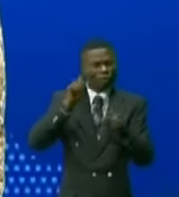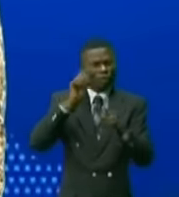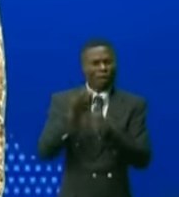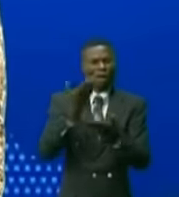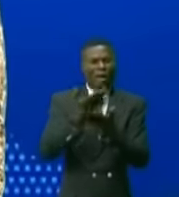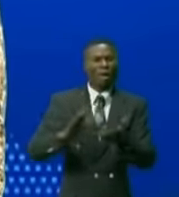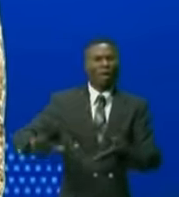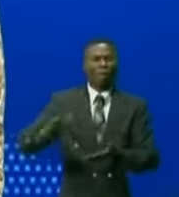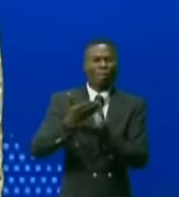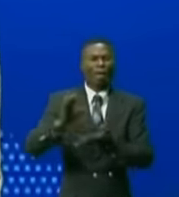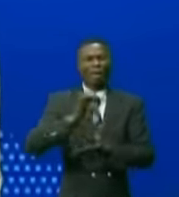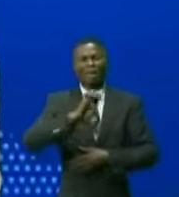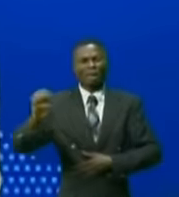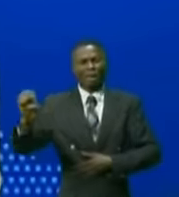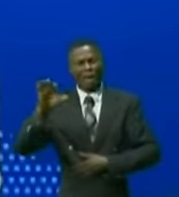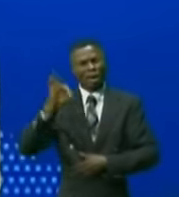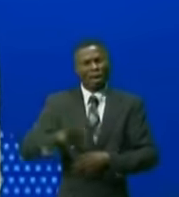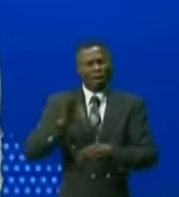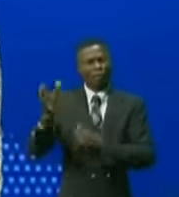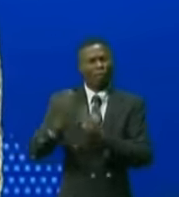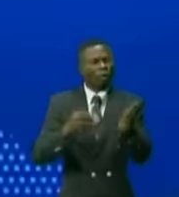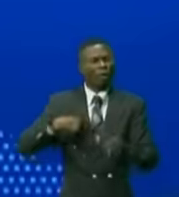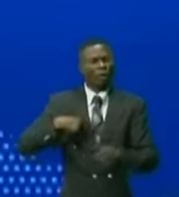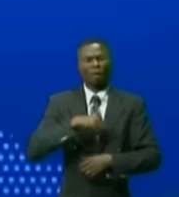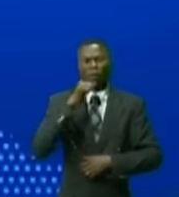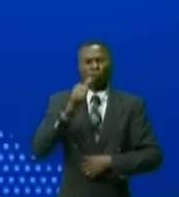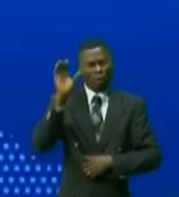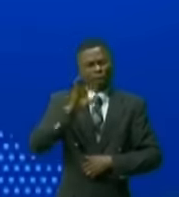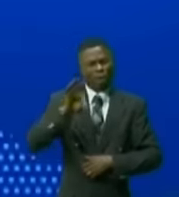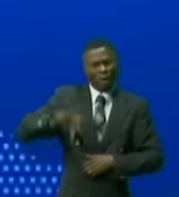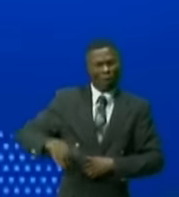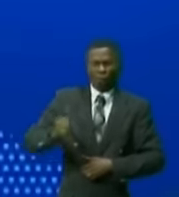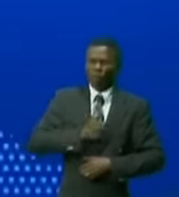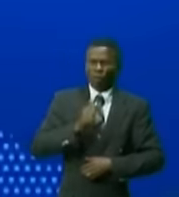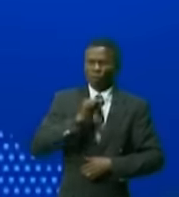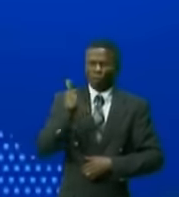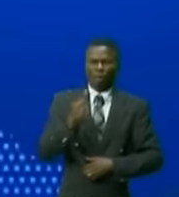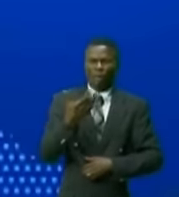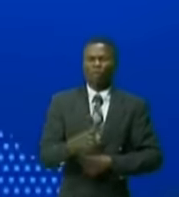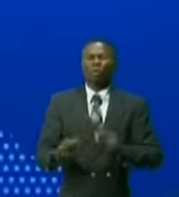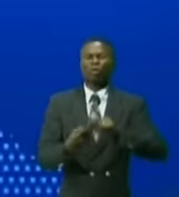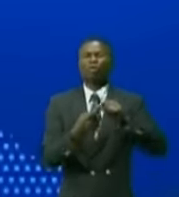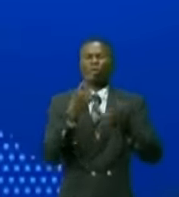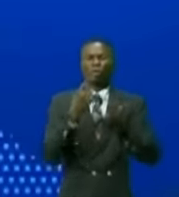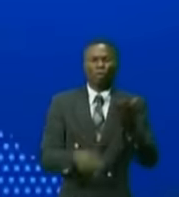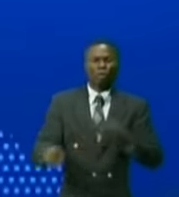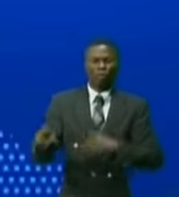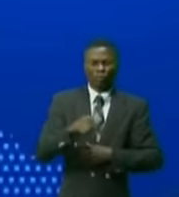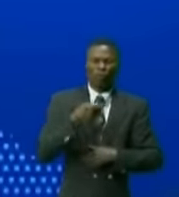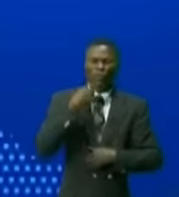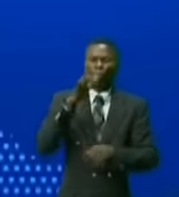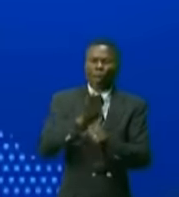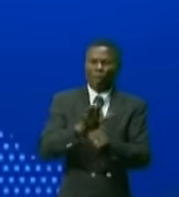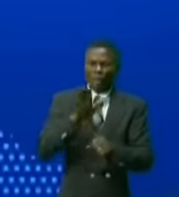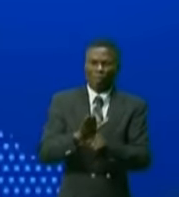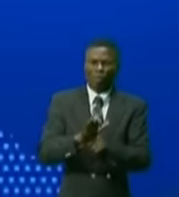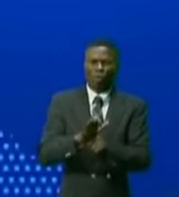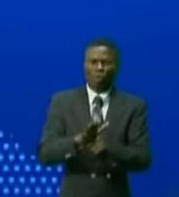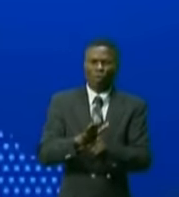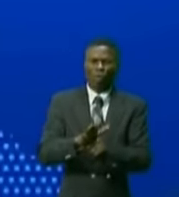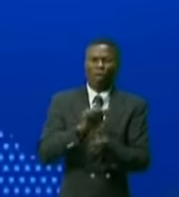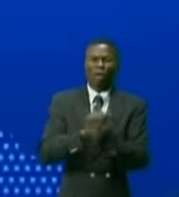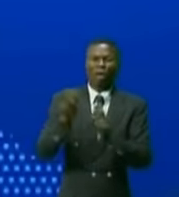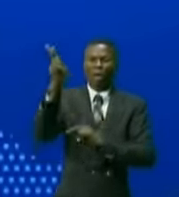vote qui ne sera pas pour nos intérêts personnels. Justement, quelle serait la particularité, parce que vous mettez plus l'accent sur